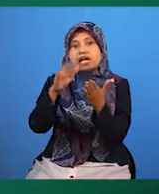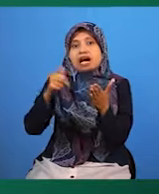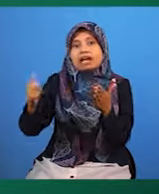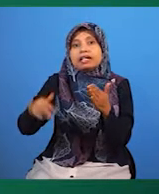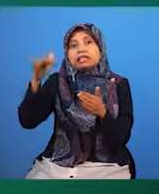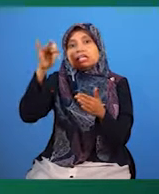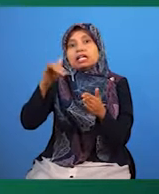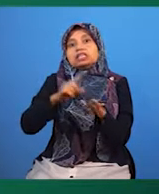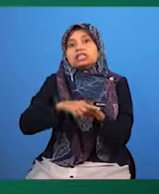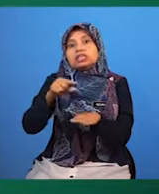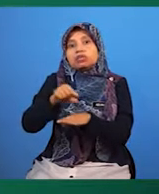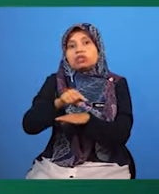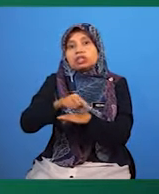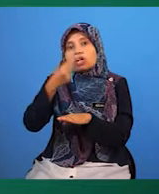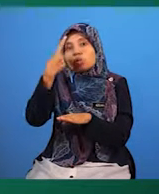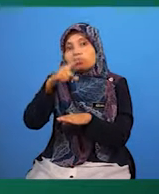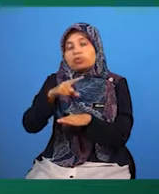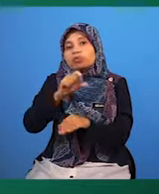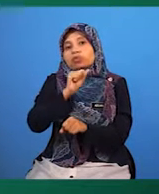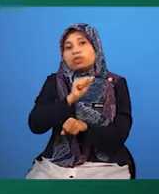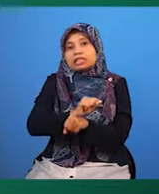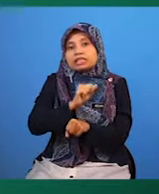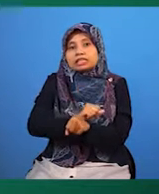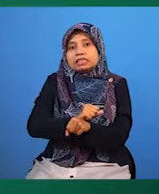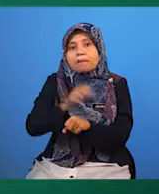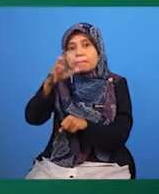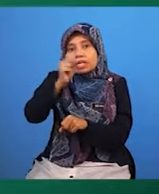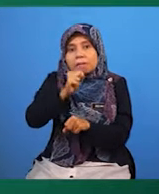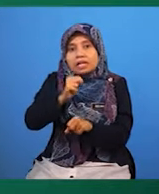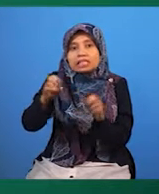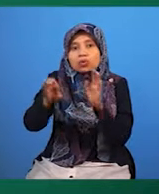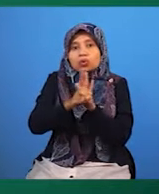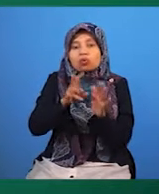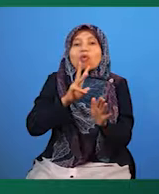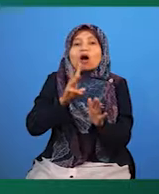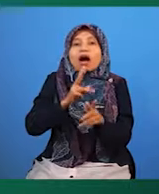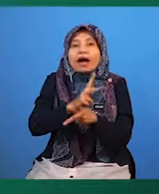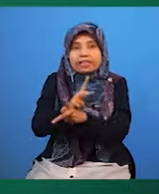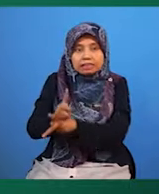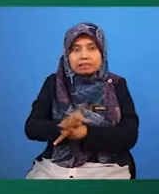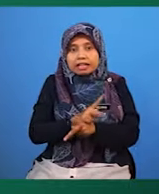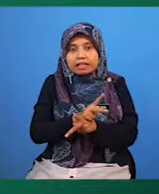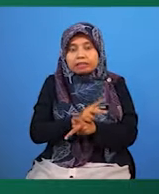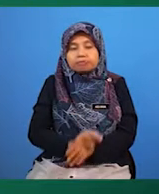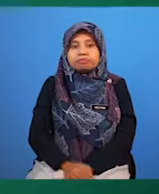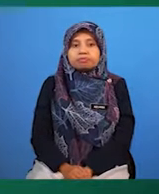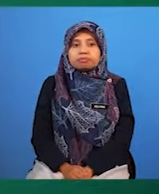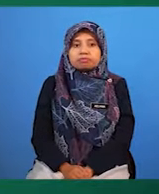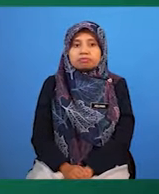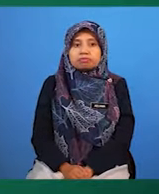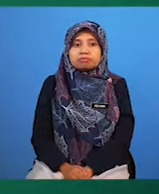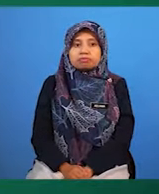5 peralatan yang akan digunakan dalam kerja-kerja pengambilan sampel air